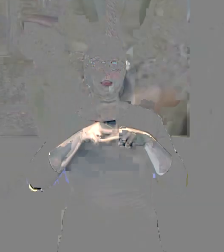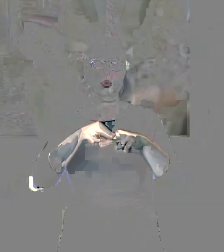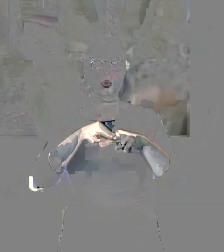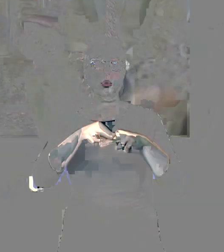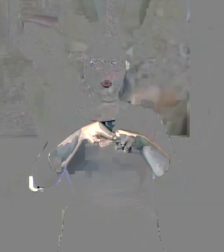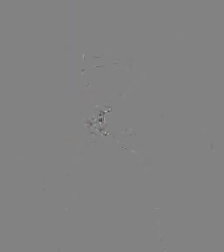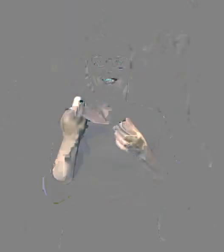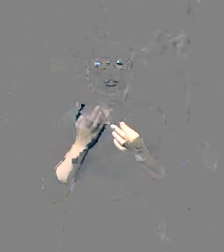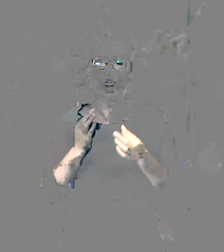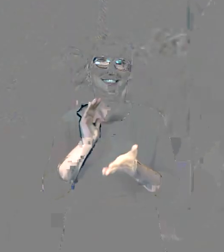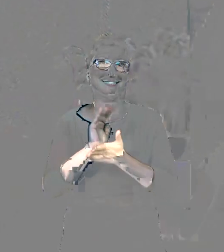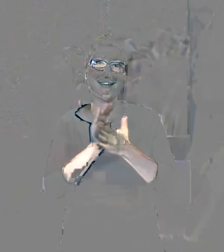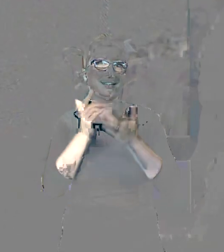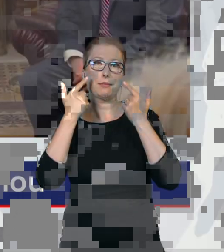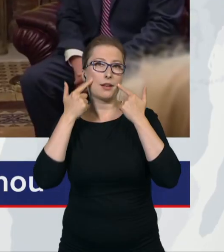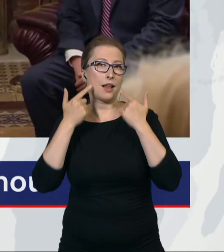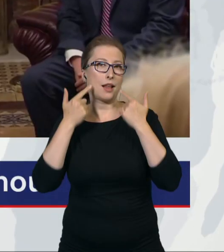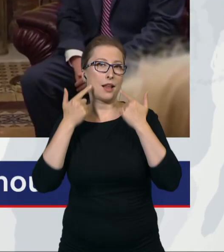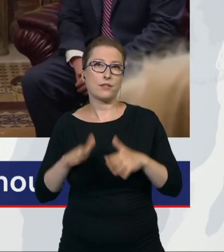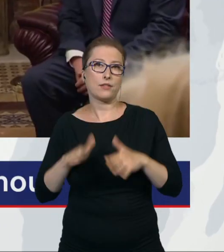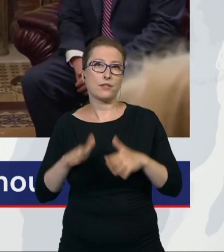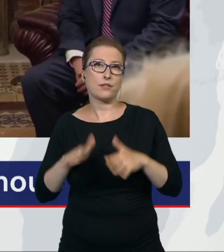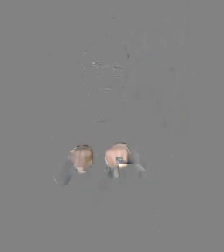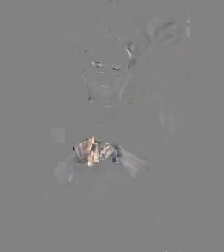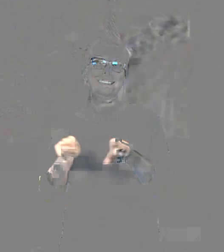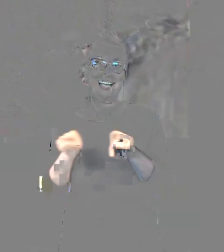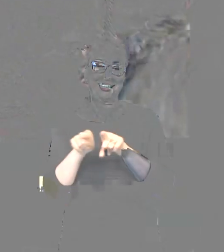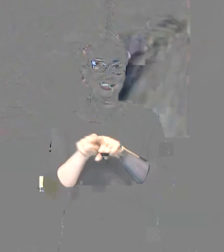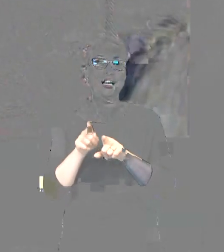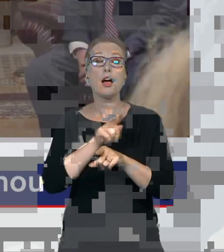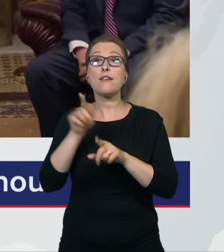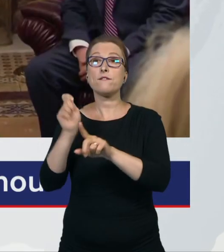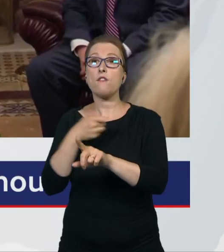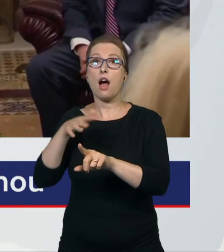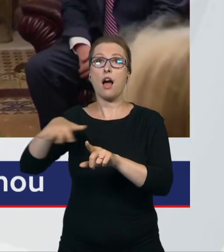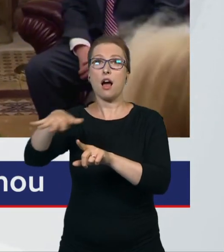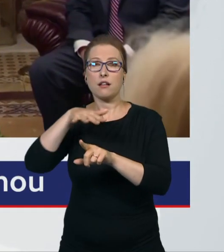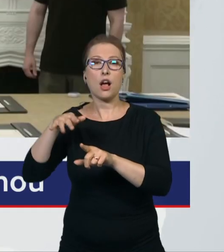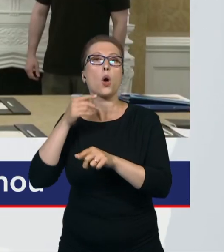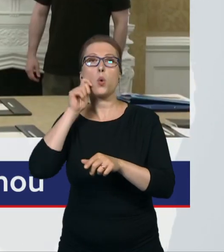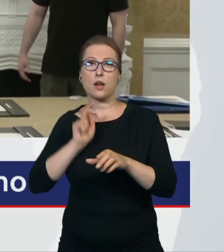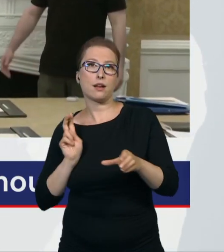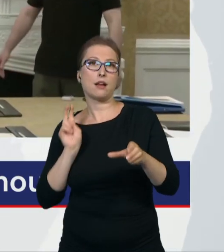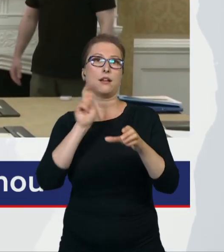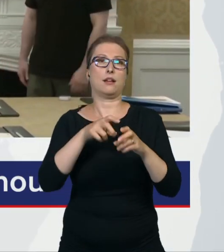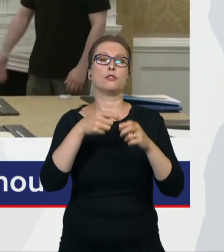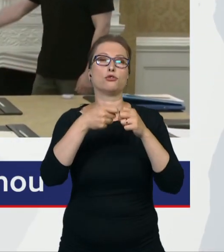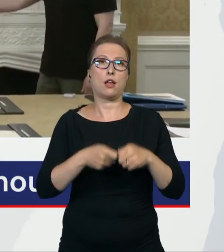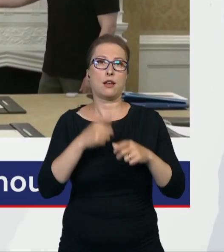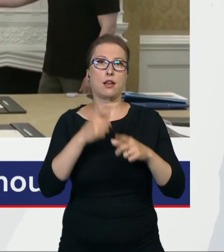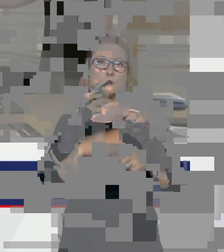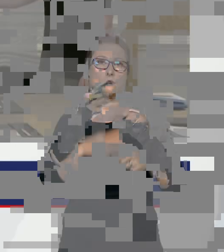do NATO to zatím neví stejné že do té doby kdy tady bude válka tak Ukrajina zřejmě do NATO ne